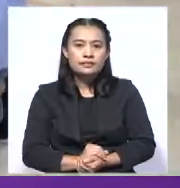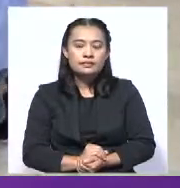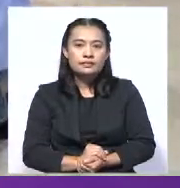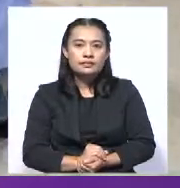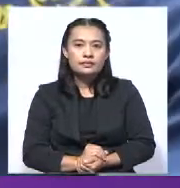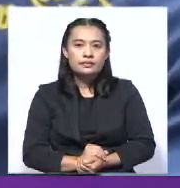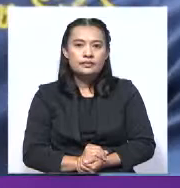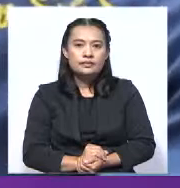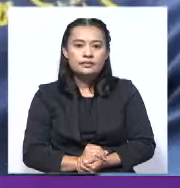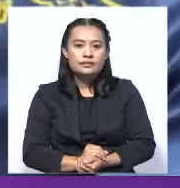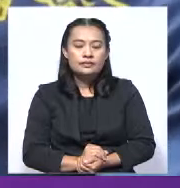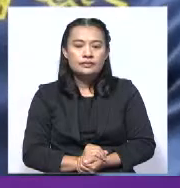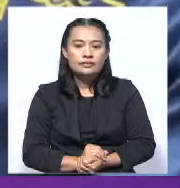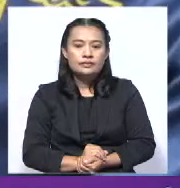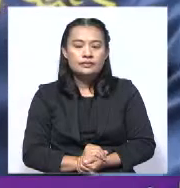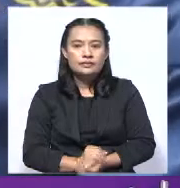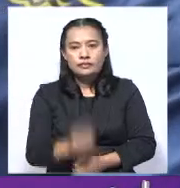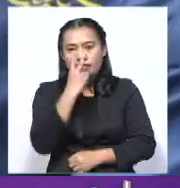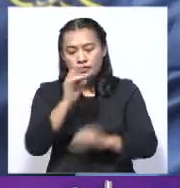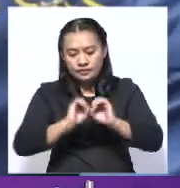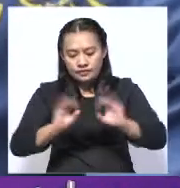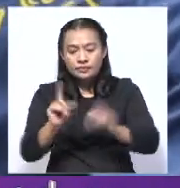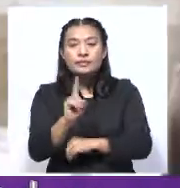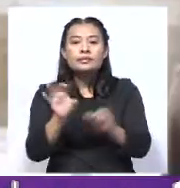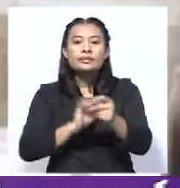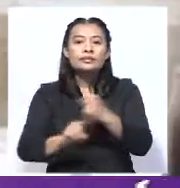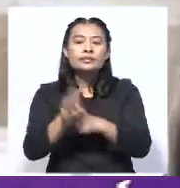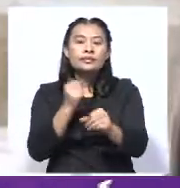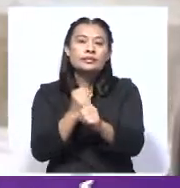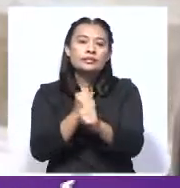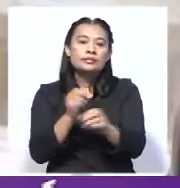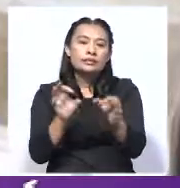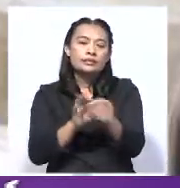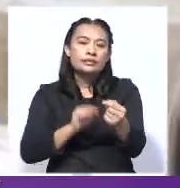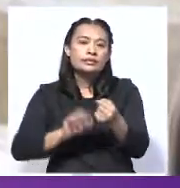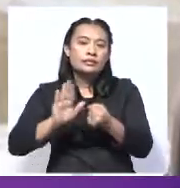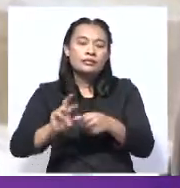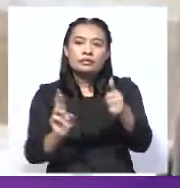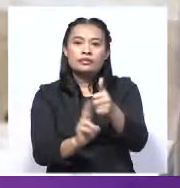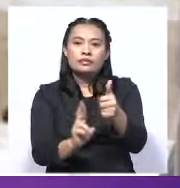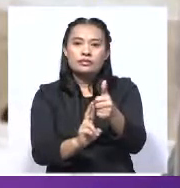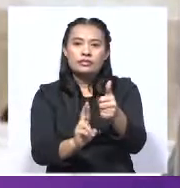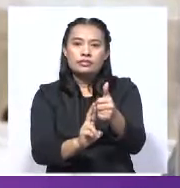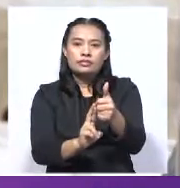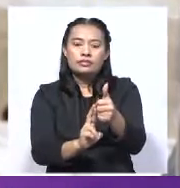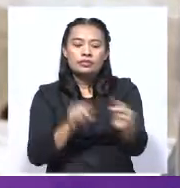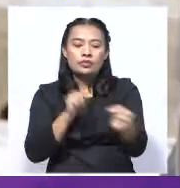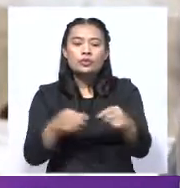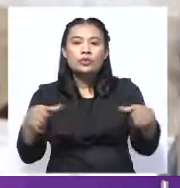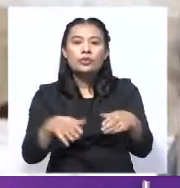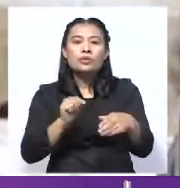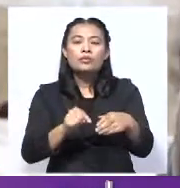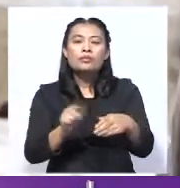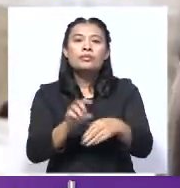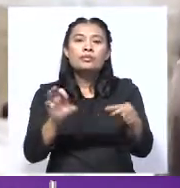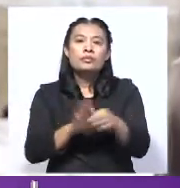ชาติมีอนาบริเวณที่ชัดเจนด้านนายธรธรรมรงค์นาวาสวัสดิ์รองคณบดีคณะประมงมหาวิทยาลั